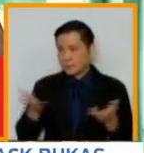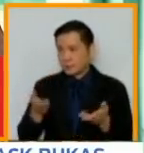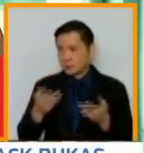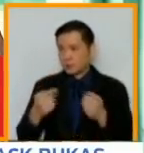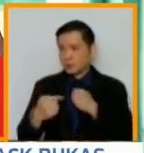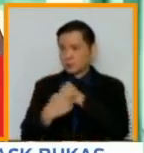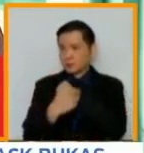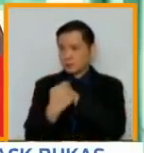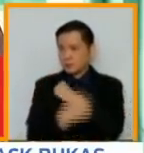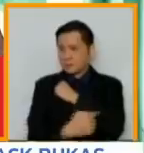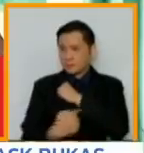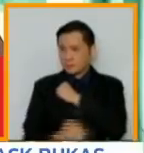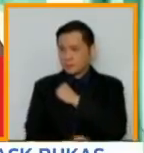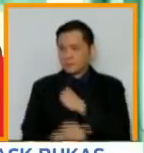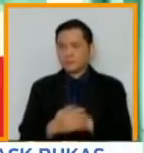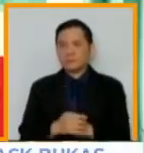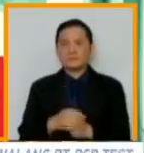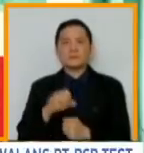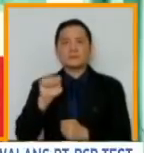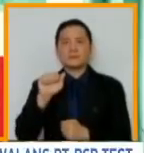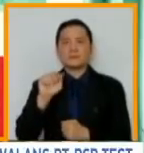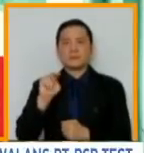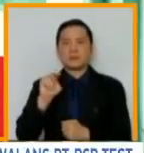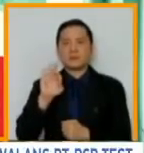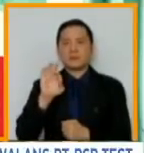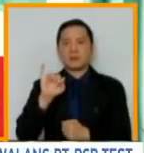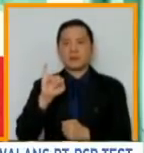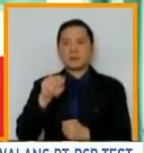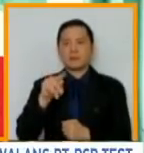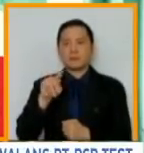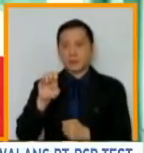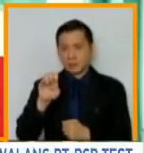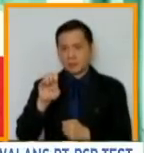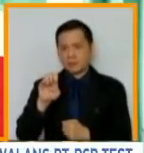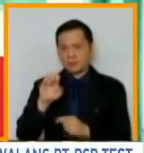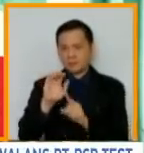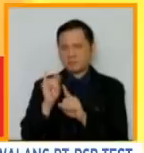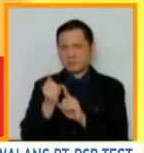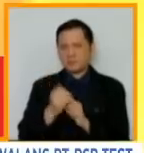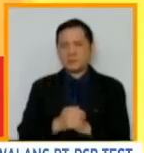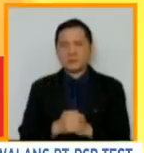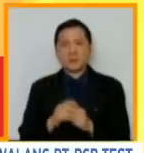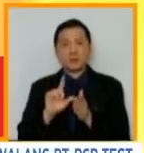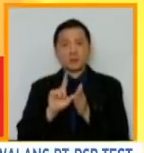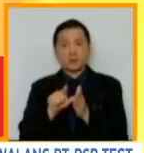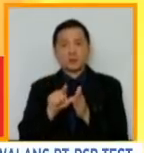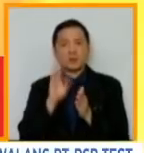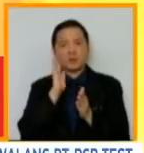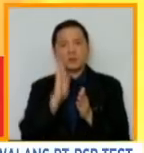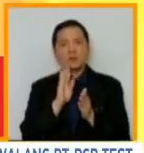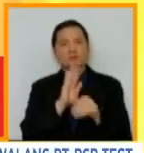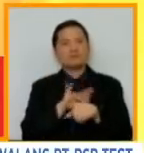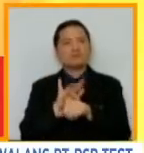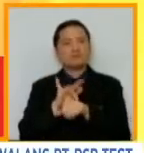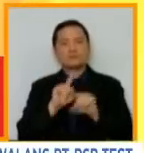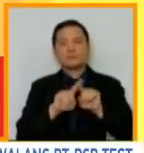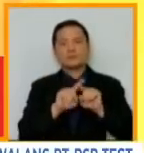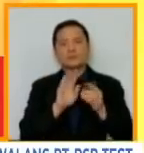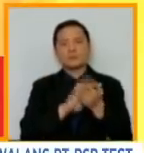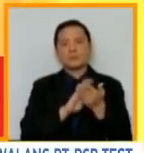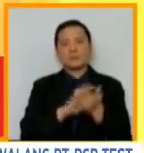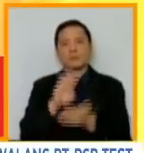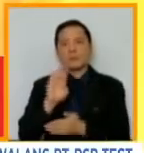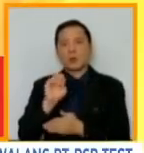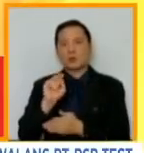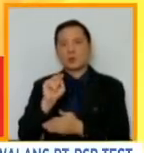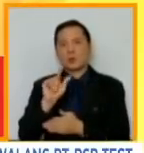San Felipe. Pero maya-maya ay aakyat tayo doon sa mga schools natin sa Botolan bilang bahagi